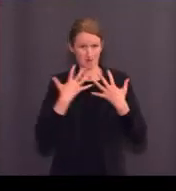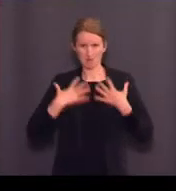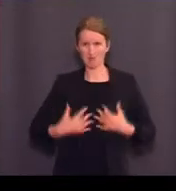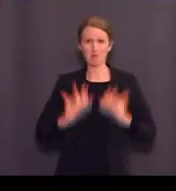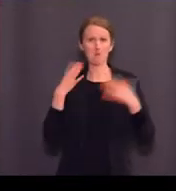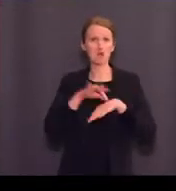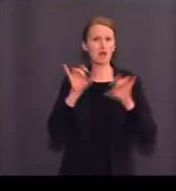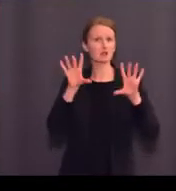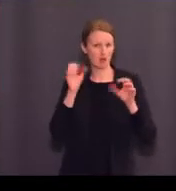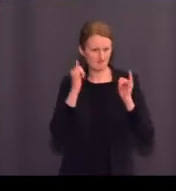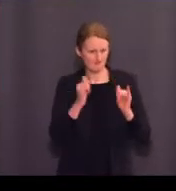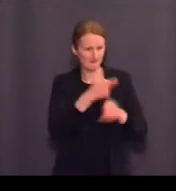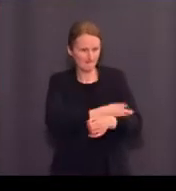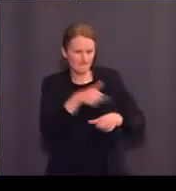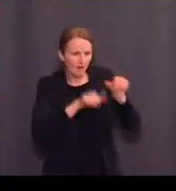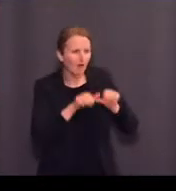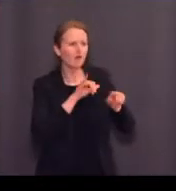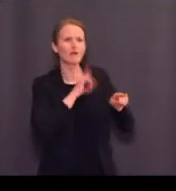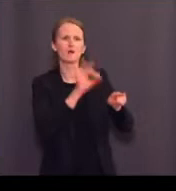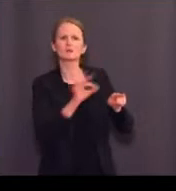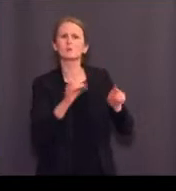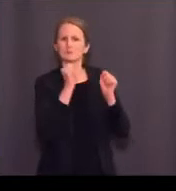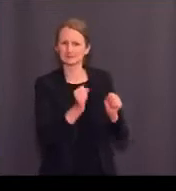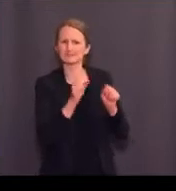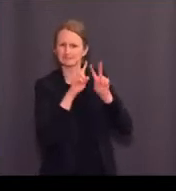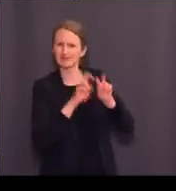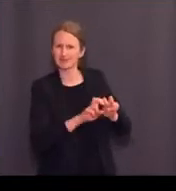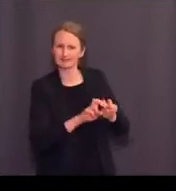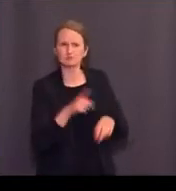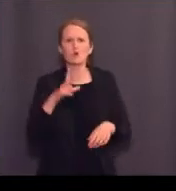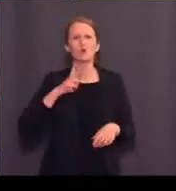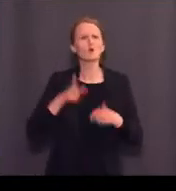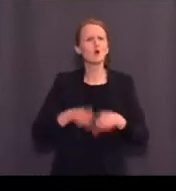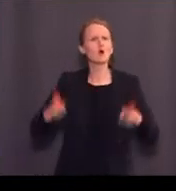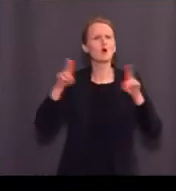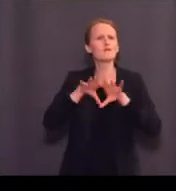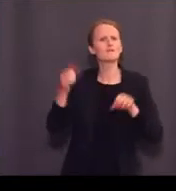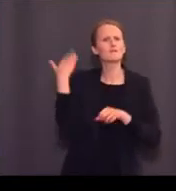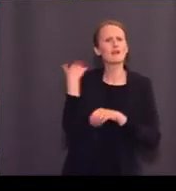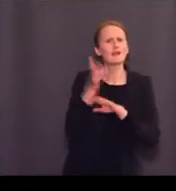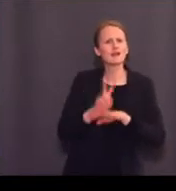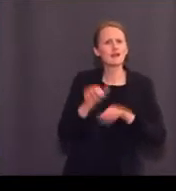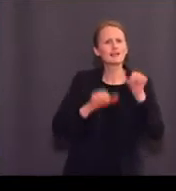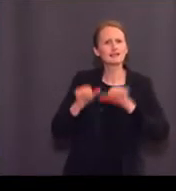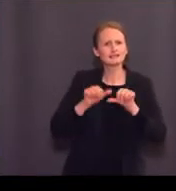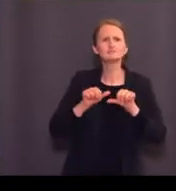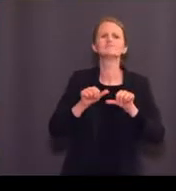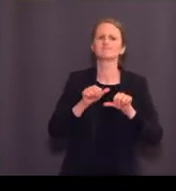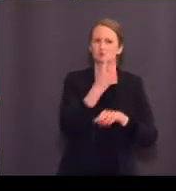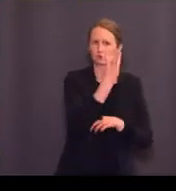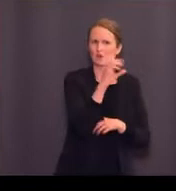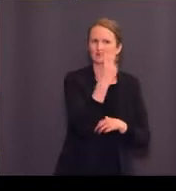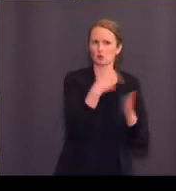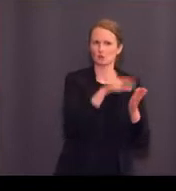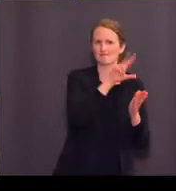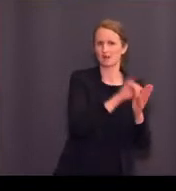sont actuellement disponibles et cette première période va du 3 décembre 2020 au 28 janvier 2021. Elle est